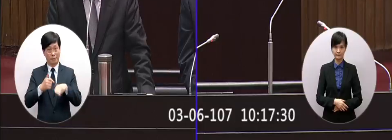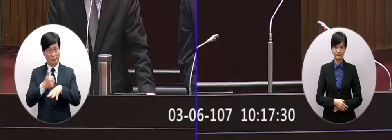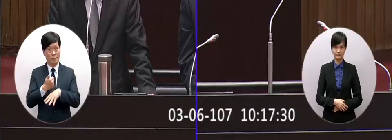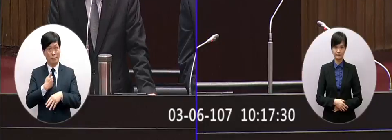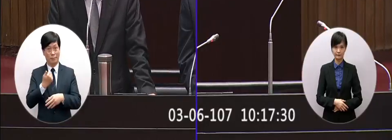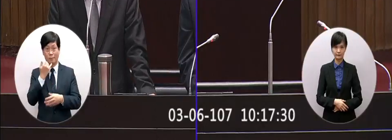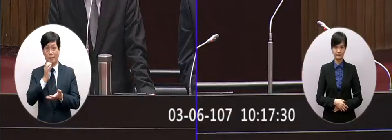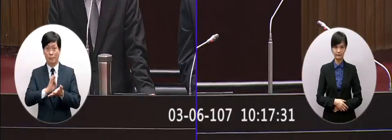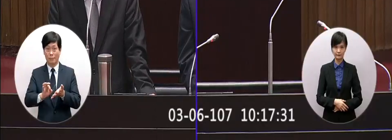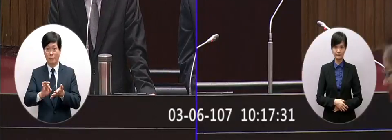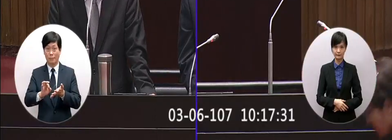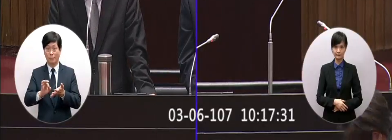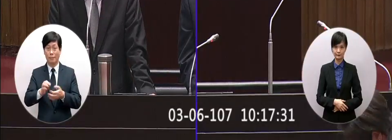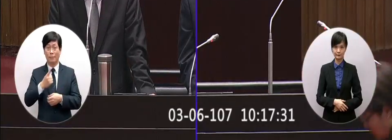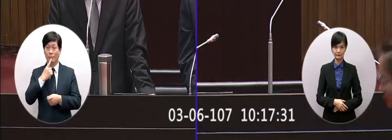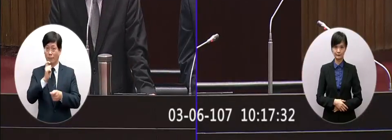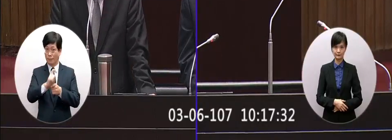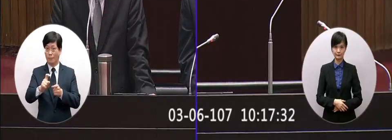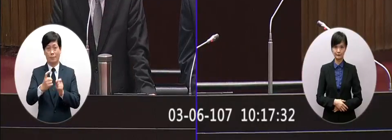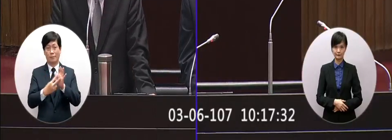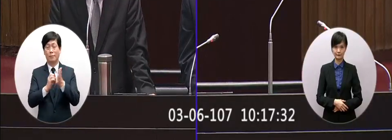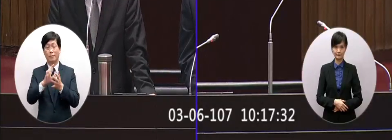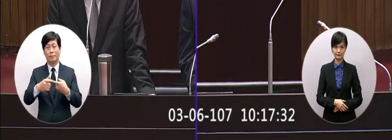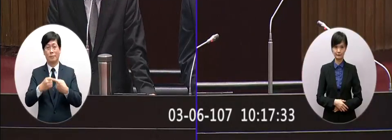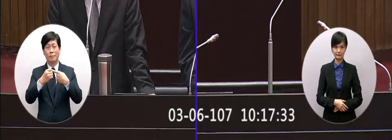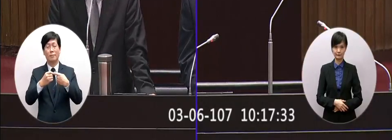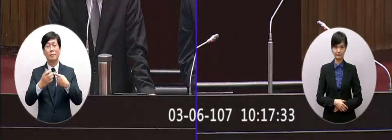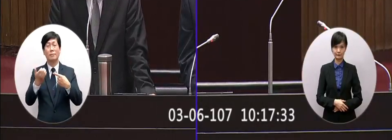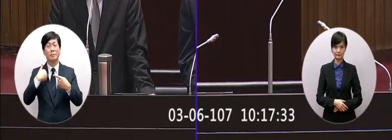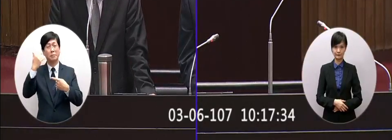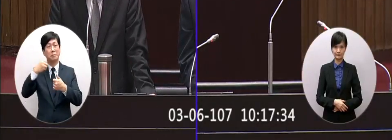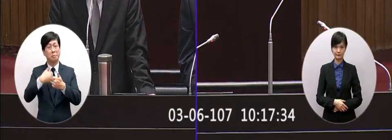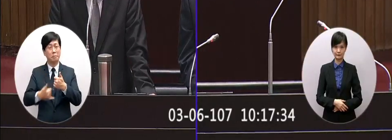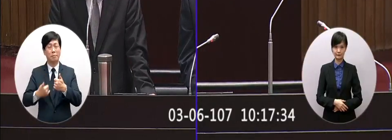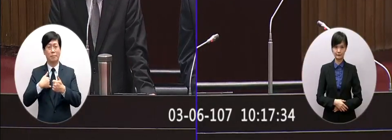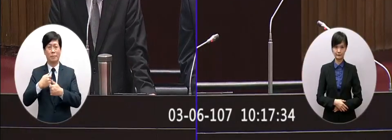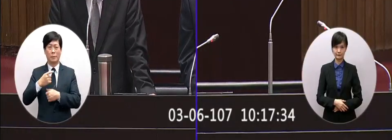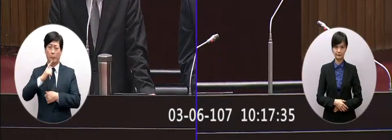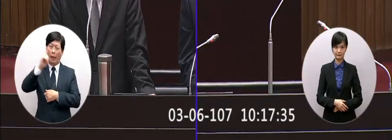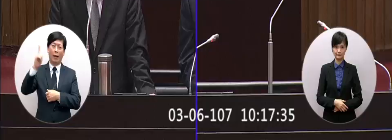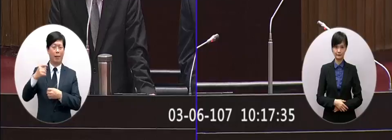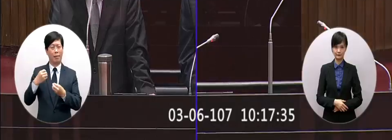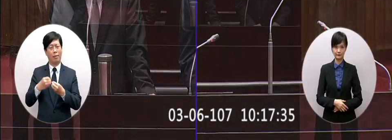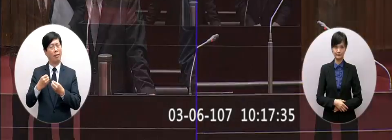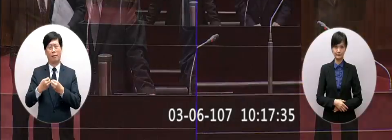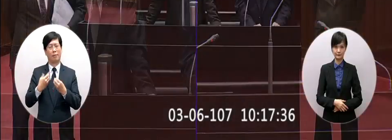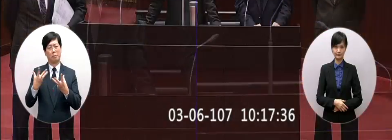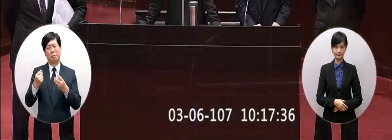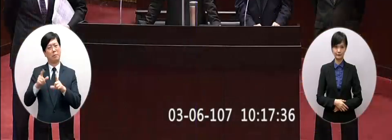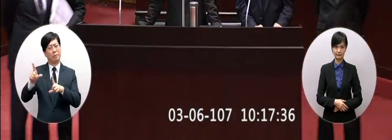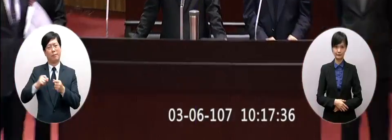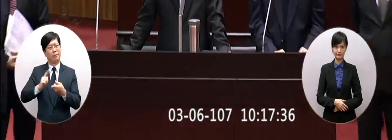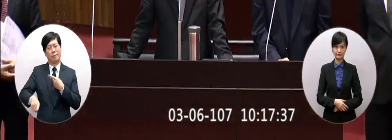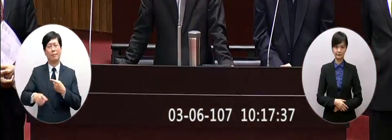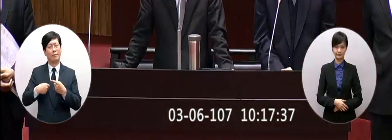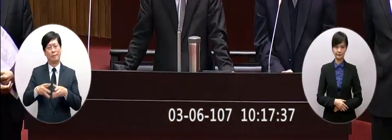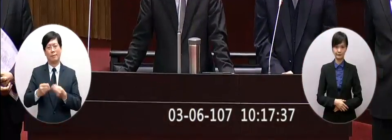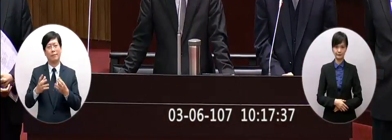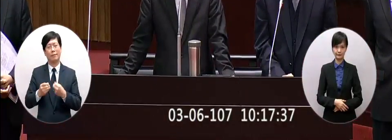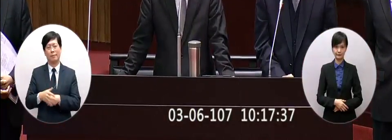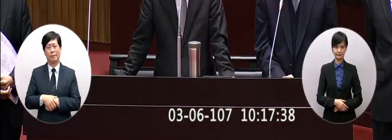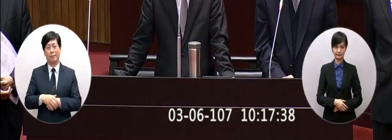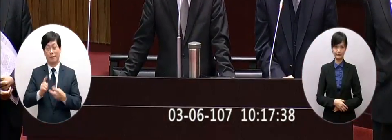我用20秒钟啊，就第一个，刚高委员的指控完全没有根据了，其实是没有必